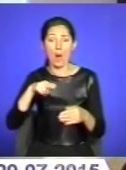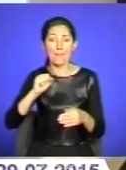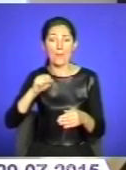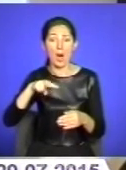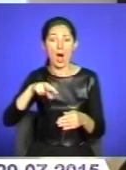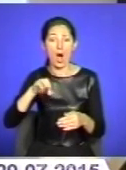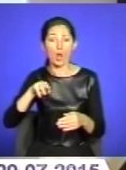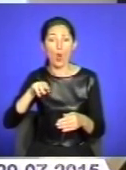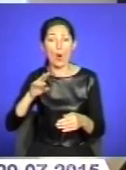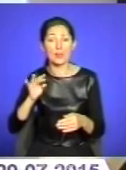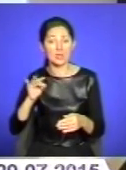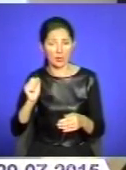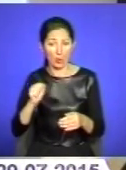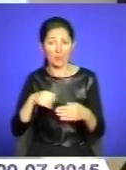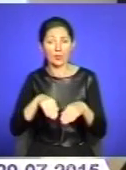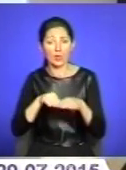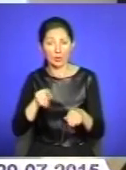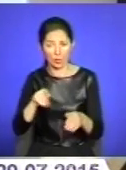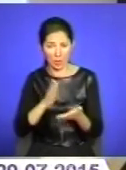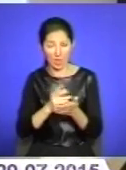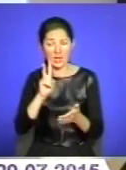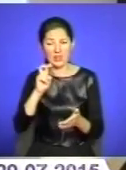є 200 фотографій дуже цікаві. І